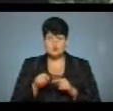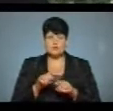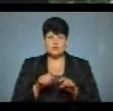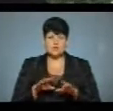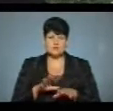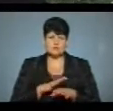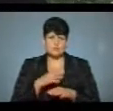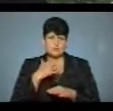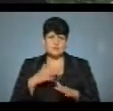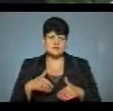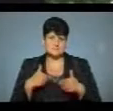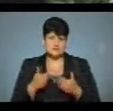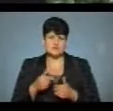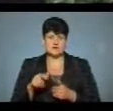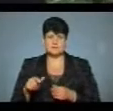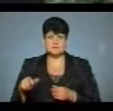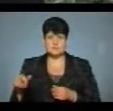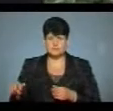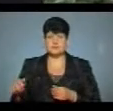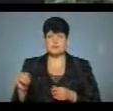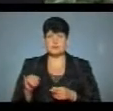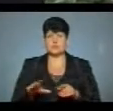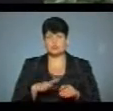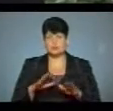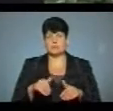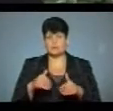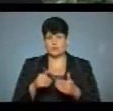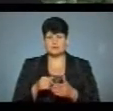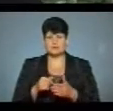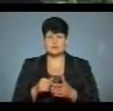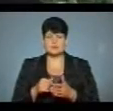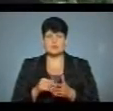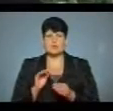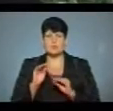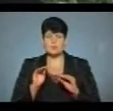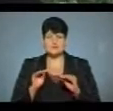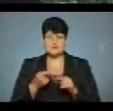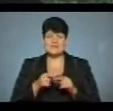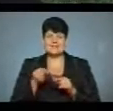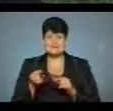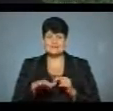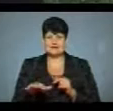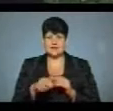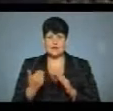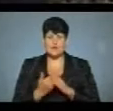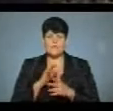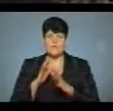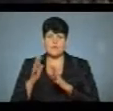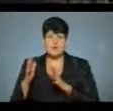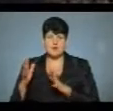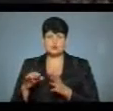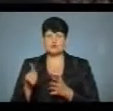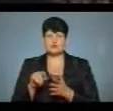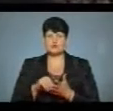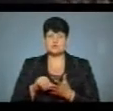передувало неодноразові звернення самих мешканців і також були подані відповідні петиції про облаштування на даній ділянці нового парку. Щодо